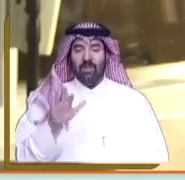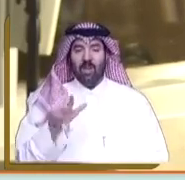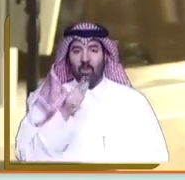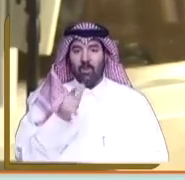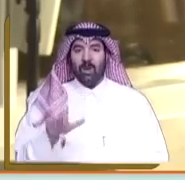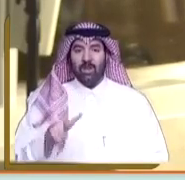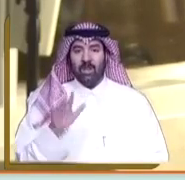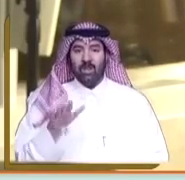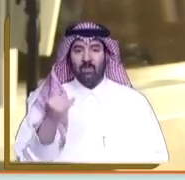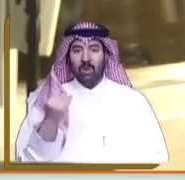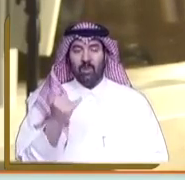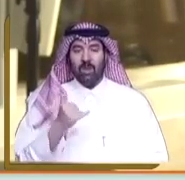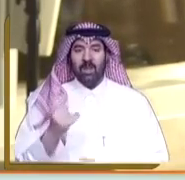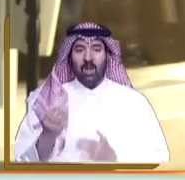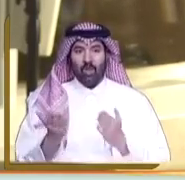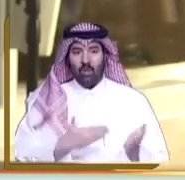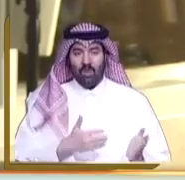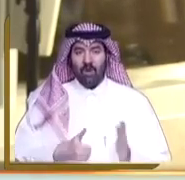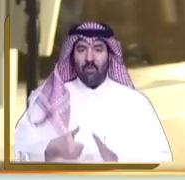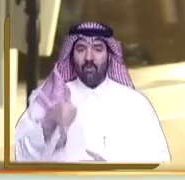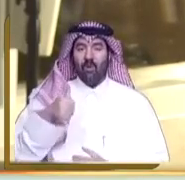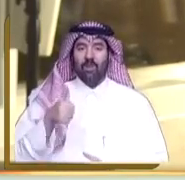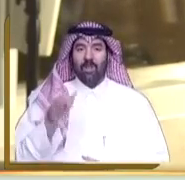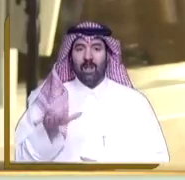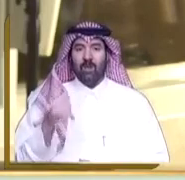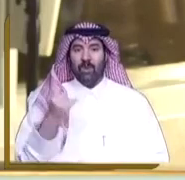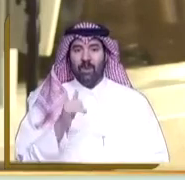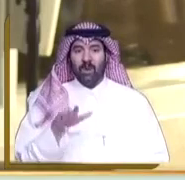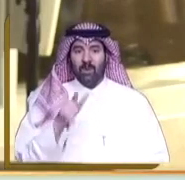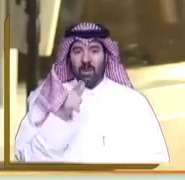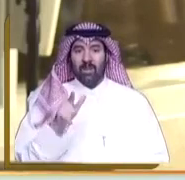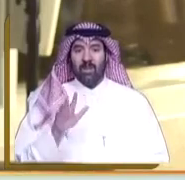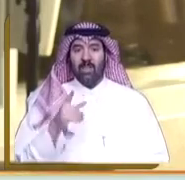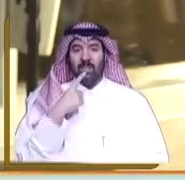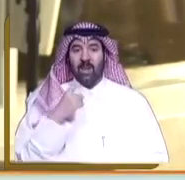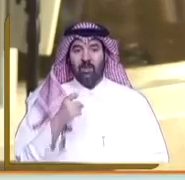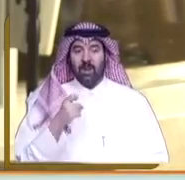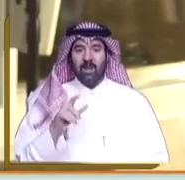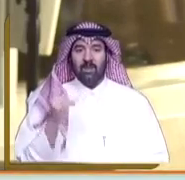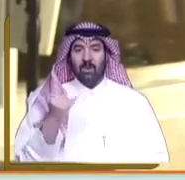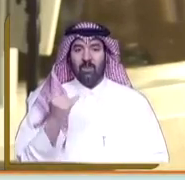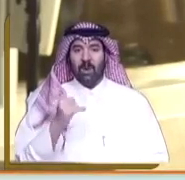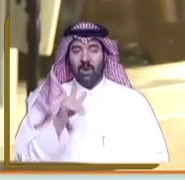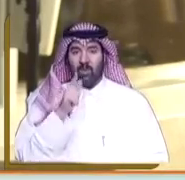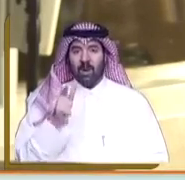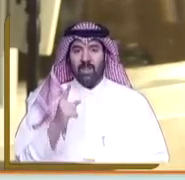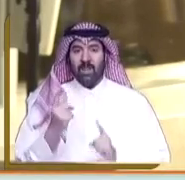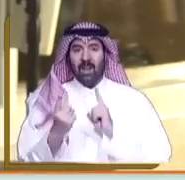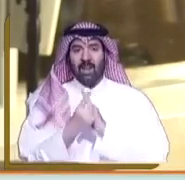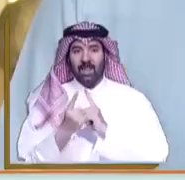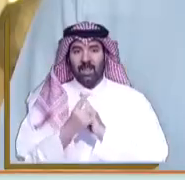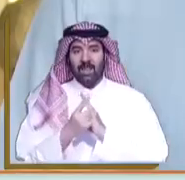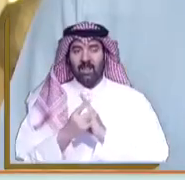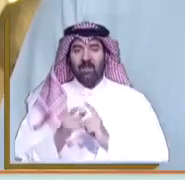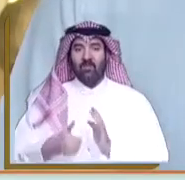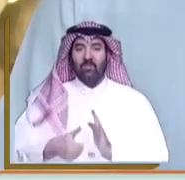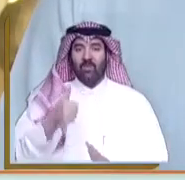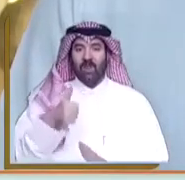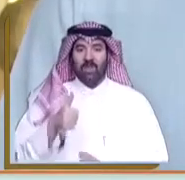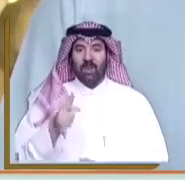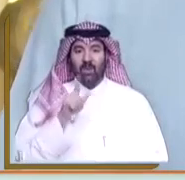من المفترض أن يكون معي أحد الفائزين بهذه الجائزة، لكن حقيقة نتمنى يعني لو التقيت بأحد الأسماء التي فازت